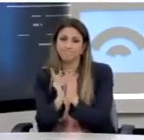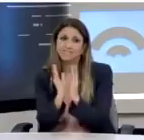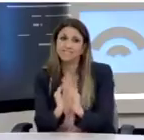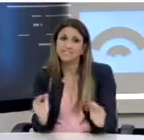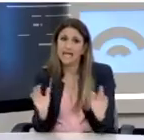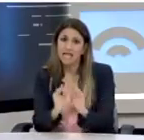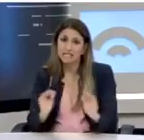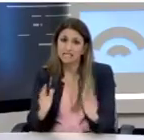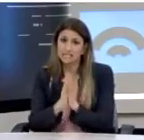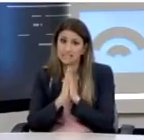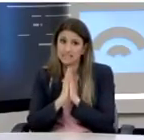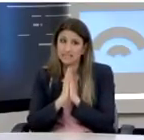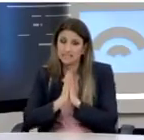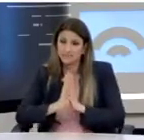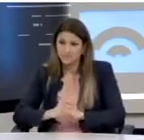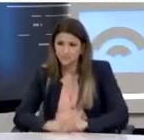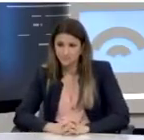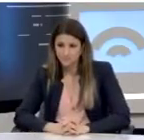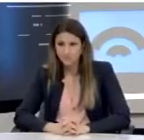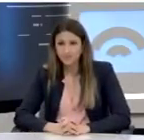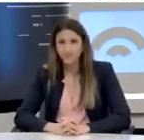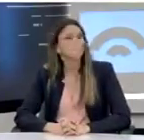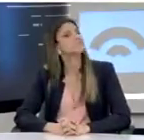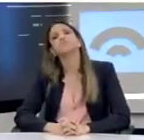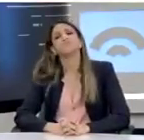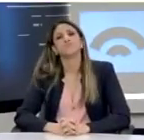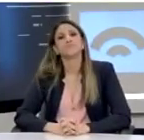Ήσυχα. Δεν πρόκειται όμως να αναλωθώ.